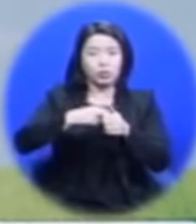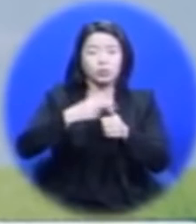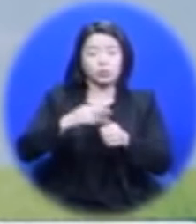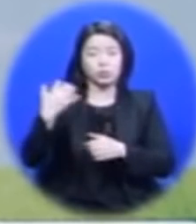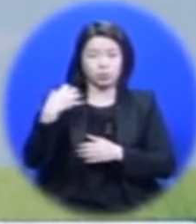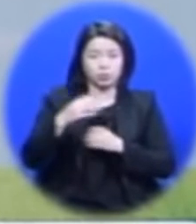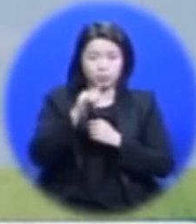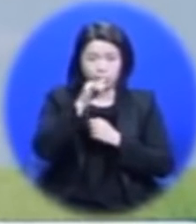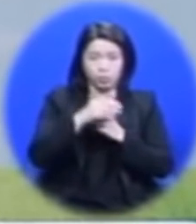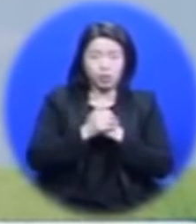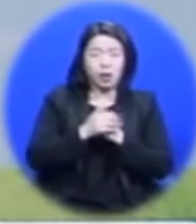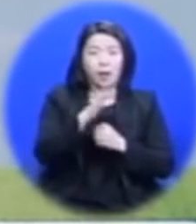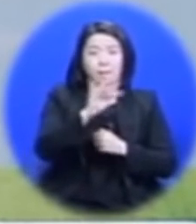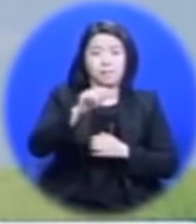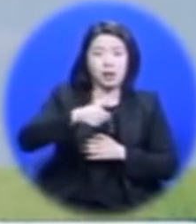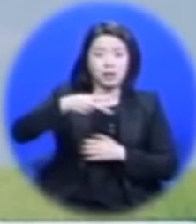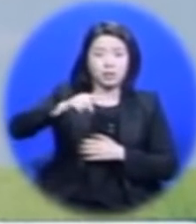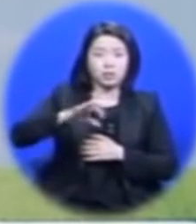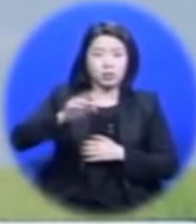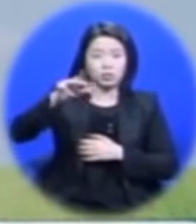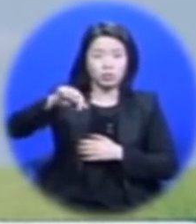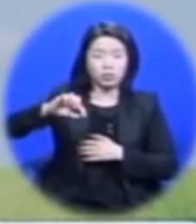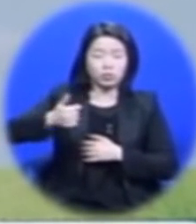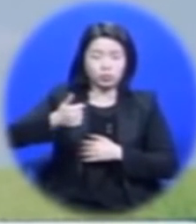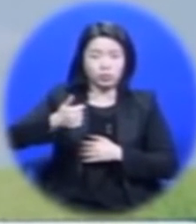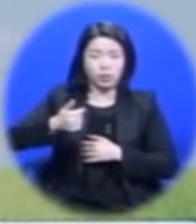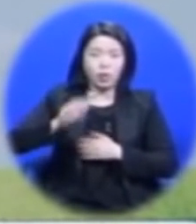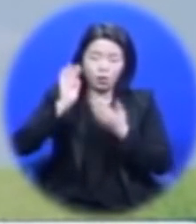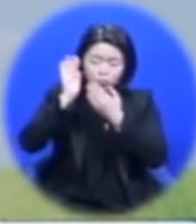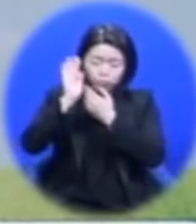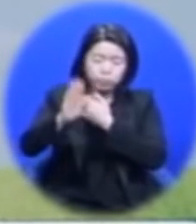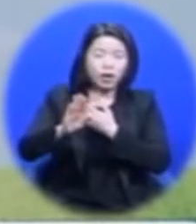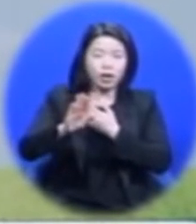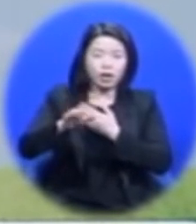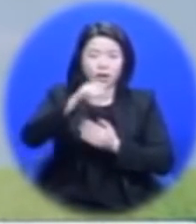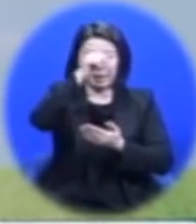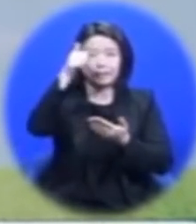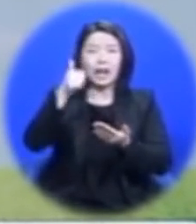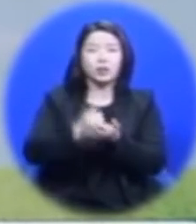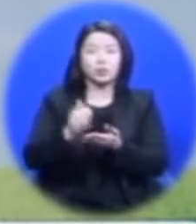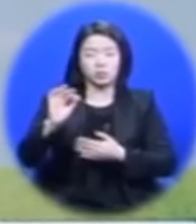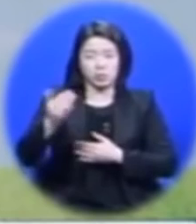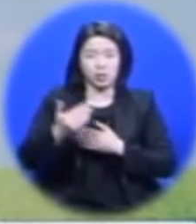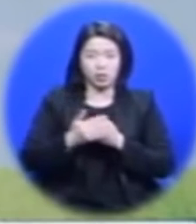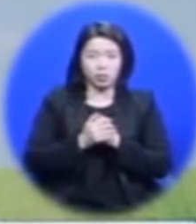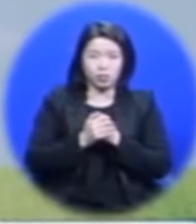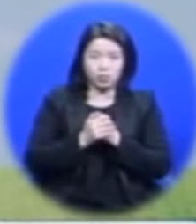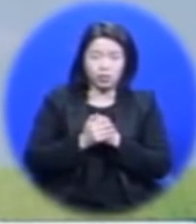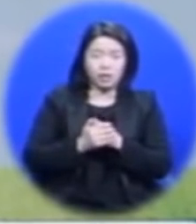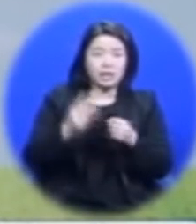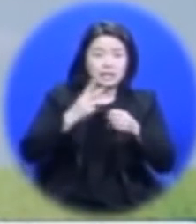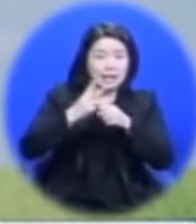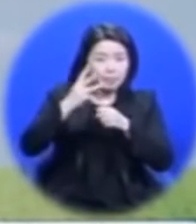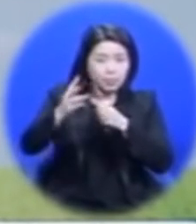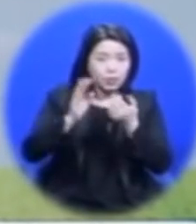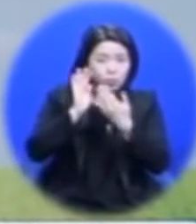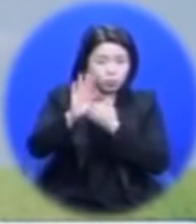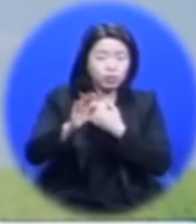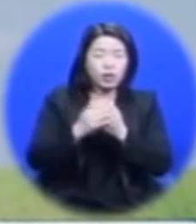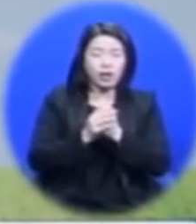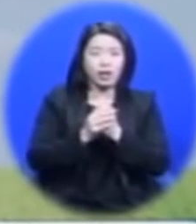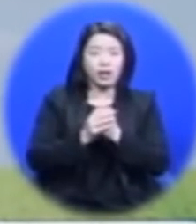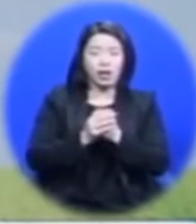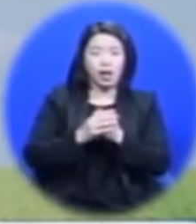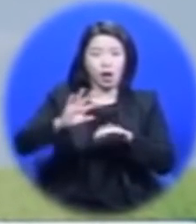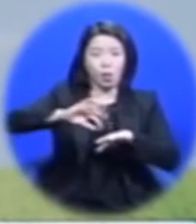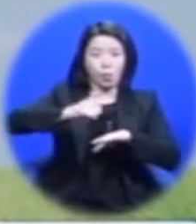그리고 박성춘은 나중에 교회 승동교회 장로가 됩니다. 백정이었는데 3년